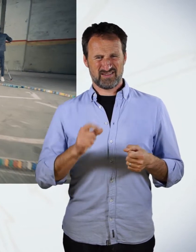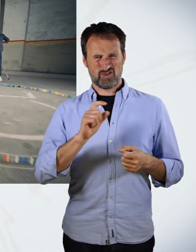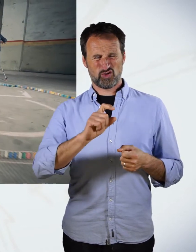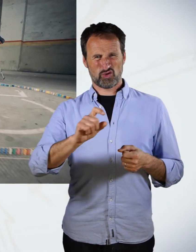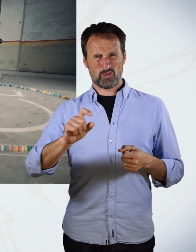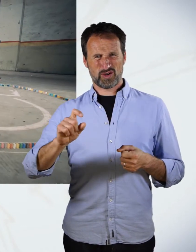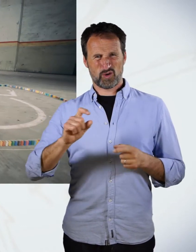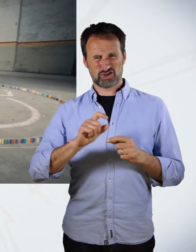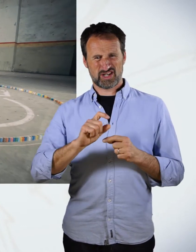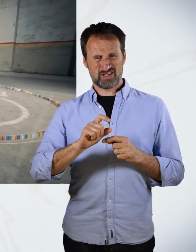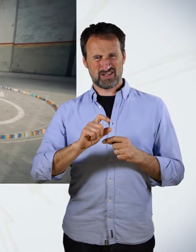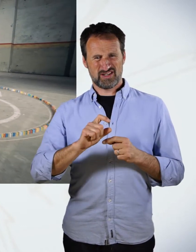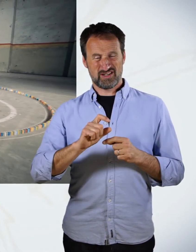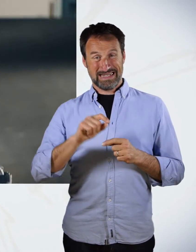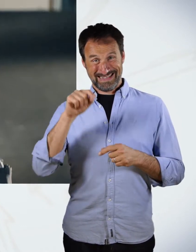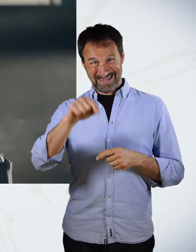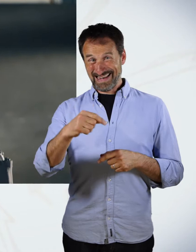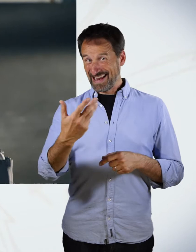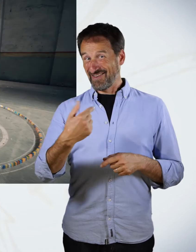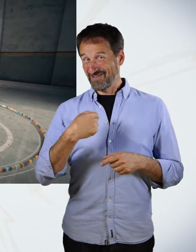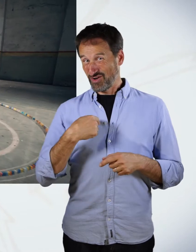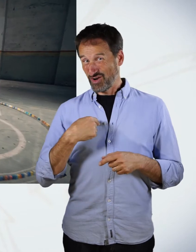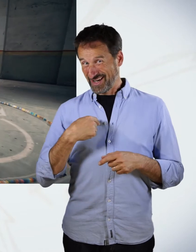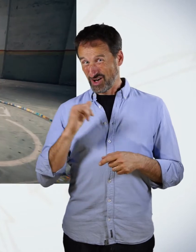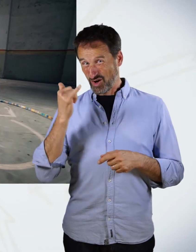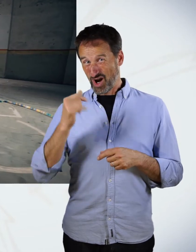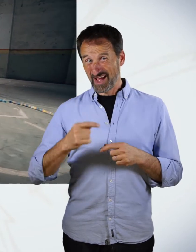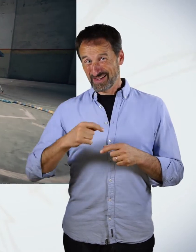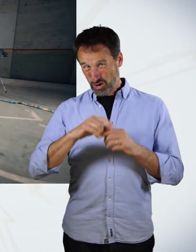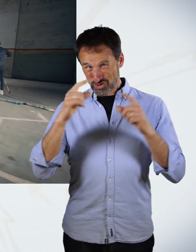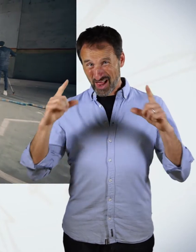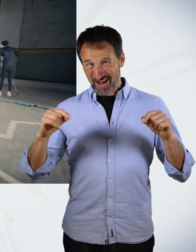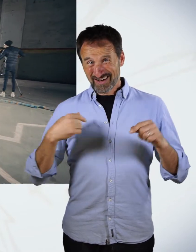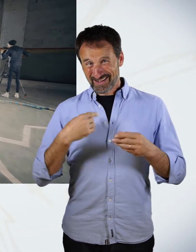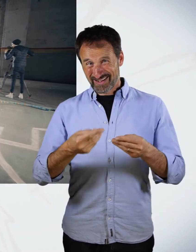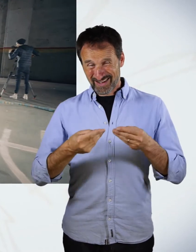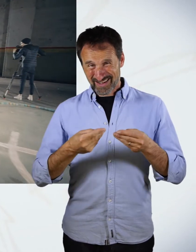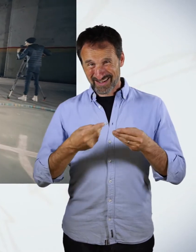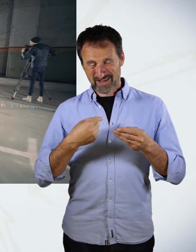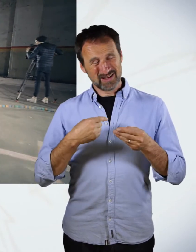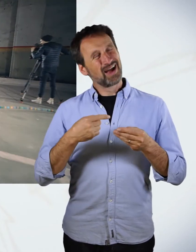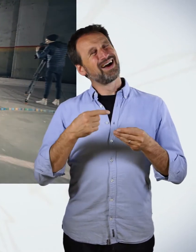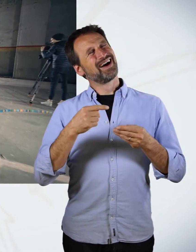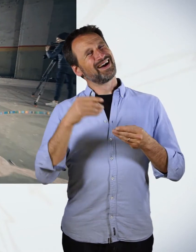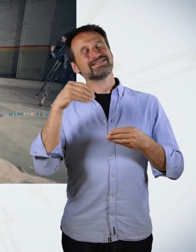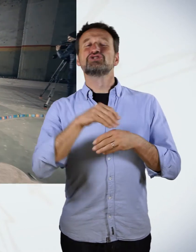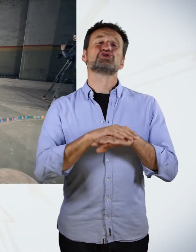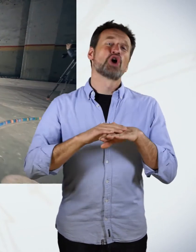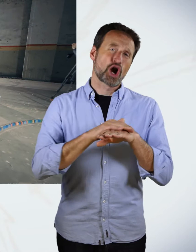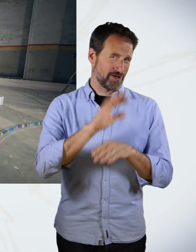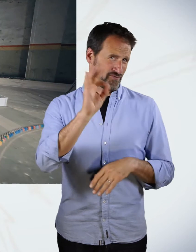An der Stelle, wo ich den goldenen Umschlag gefunden habe, war ich mir schon fast sicher, was auf mich zukommt. Sorry für den etwas ruppigen Beginn. Doch